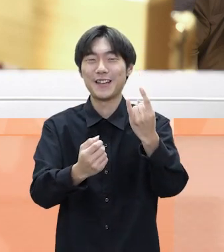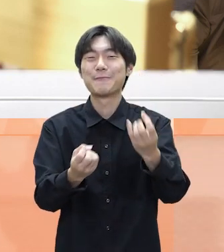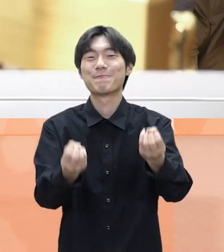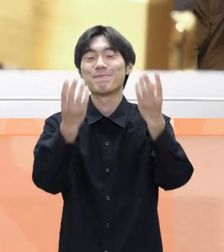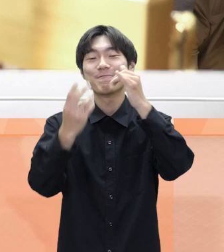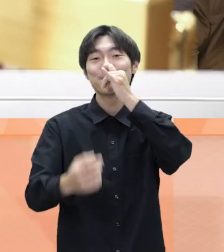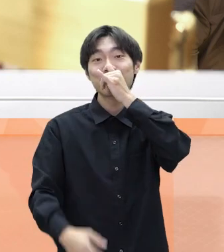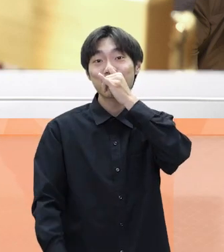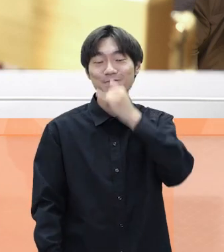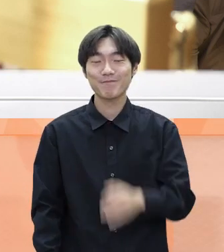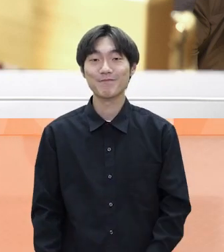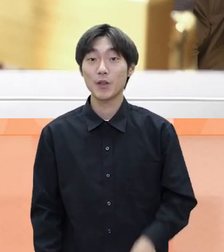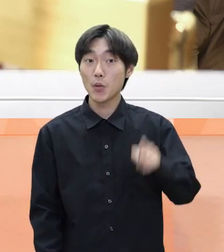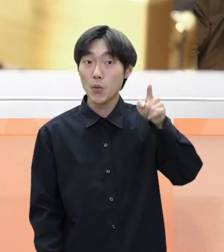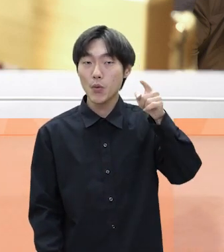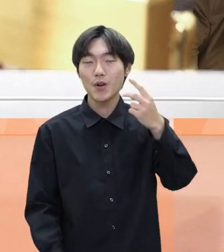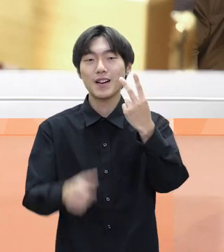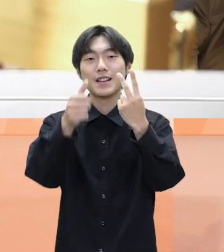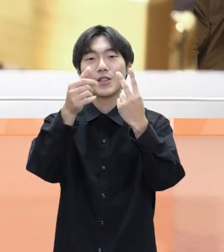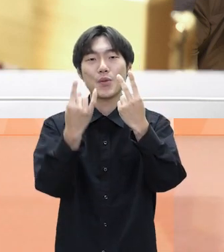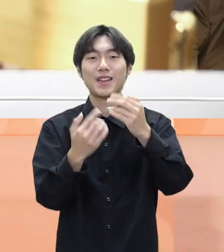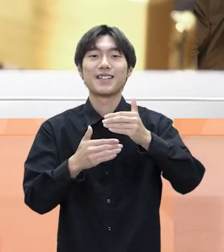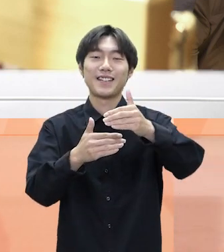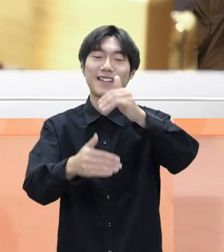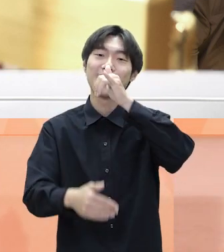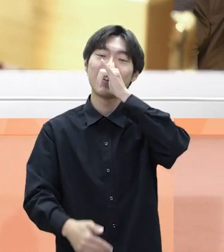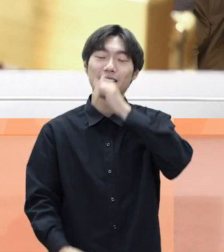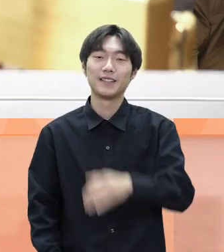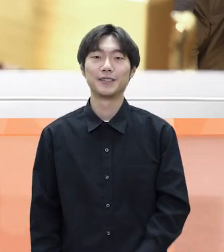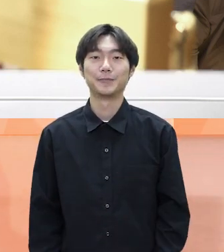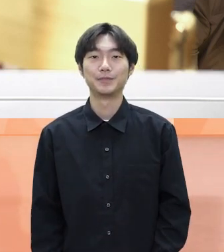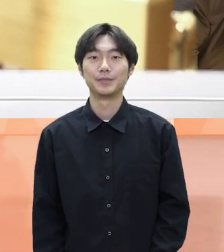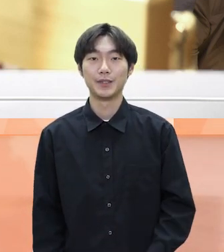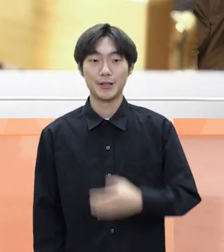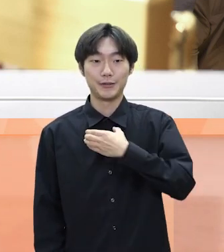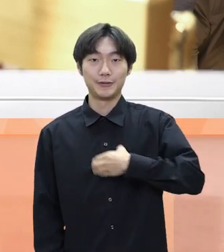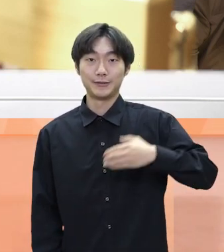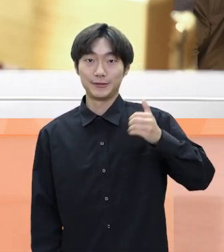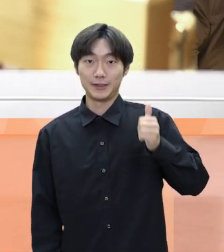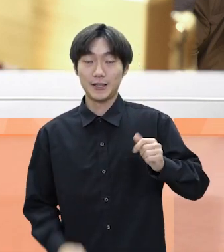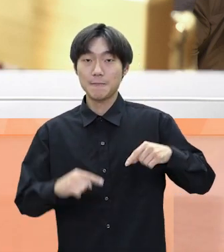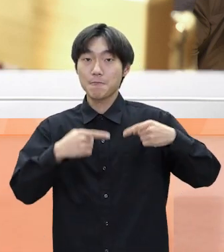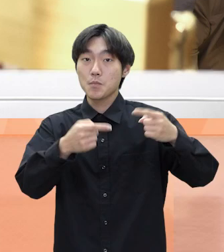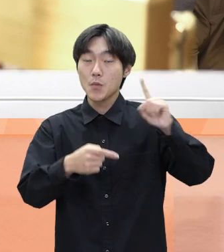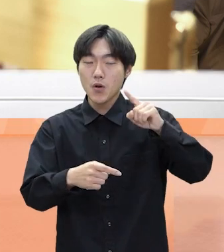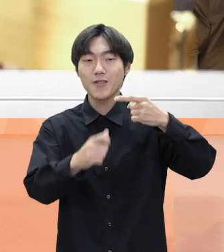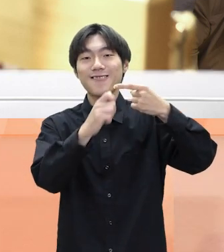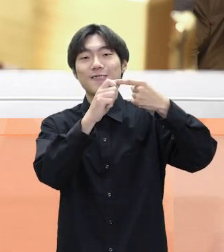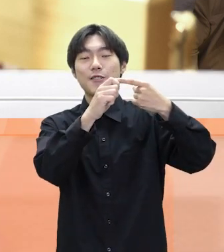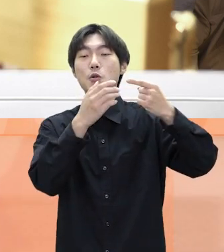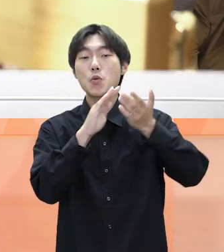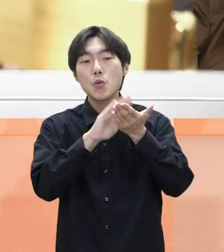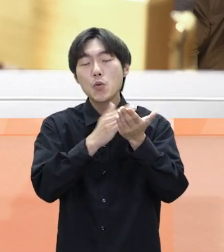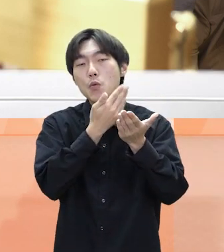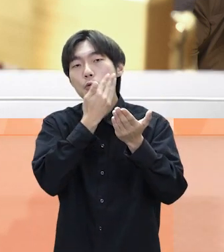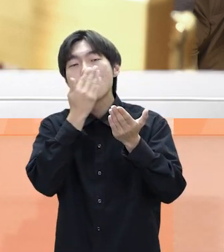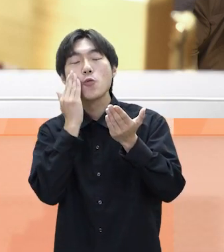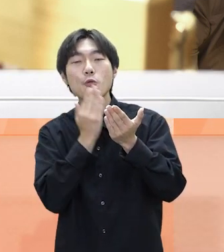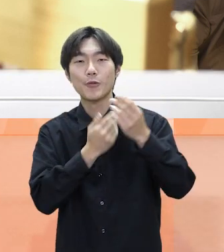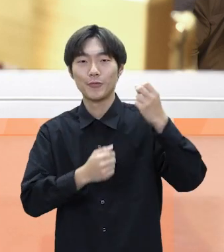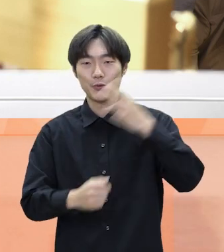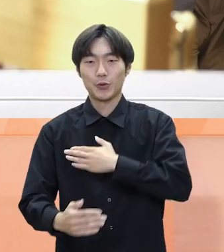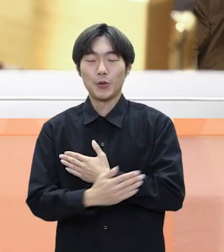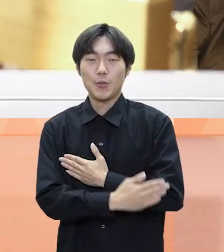이번 수출 상담회는 총 2회로 나눠 개최되는데요. 문헌일 구청장은 첫 번째로 열린 뷰티